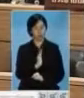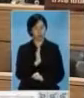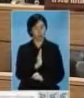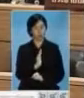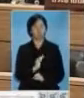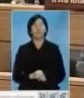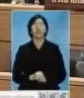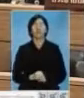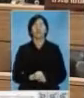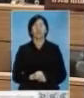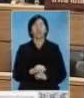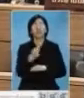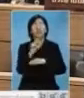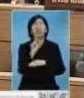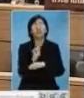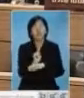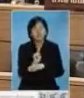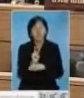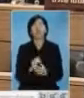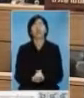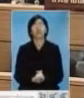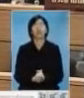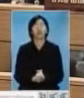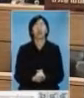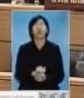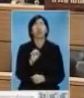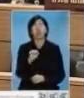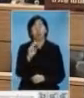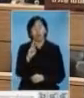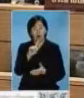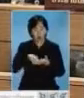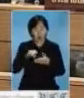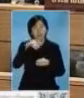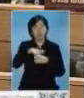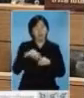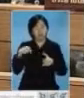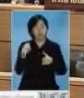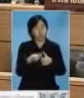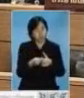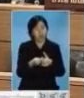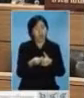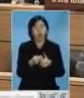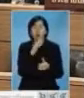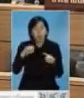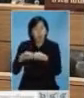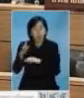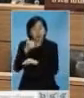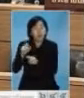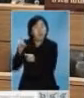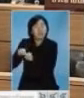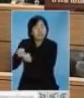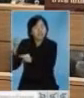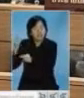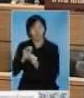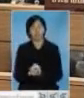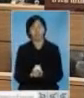ริตท่านประธานที่เคารพครับถ้าเราเปิดให้สว.มาจากการเลือกตั้งแม้นว่าไม่สังกัดพรรค